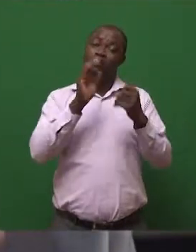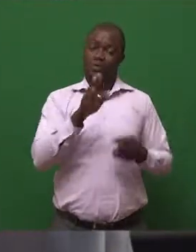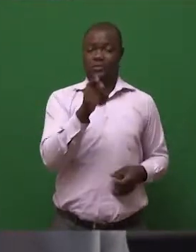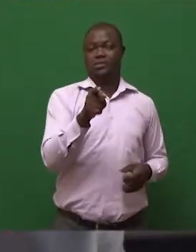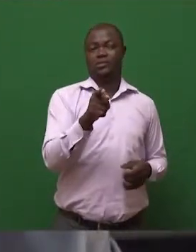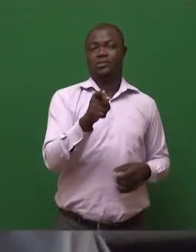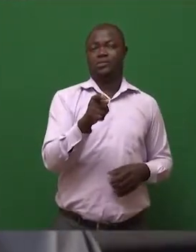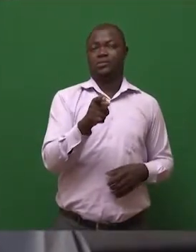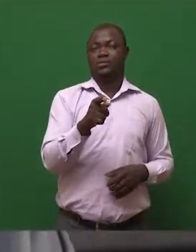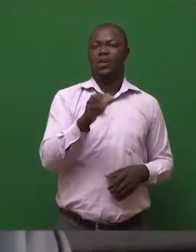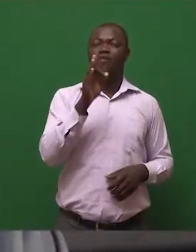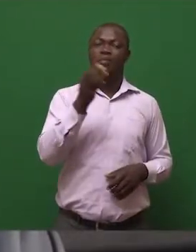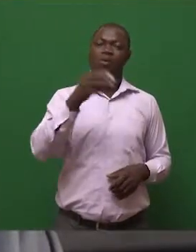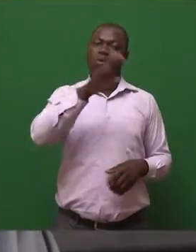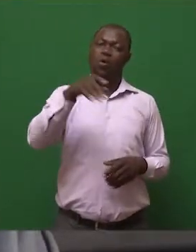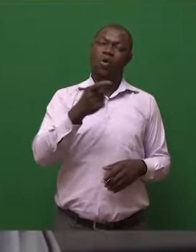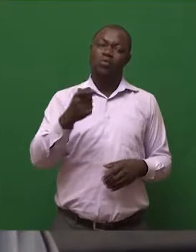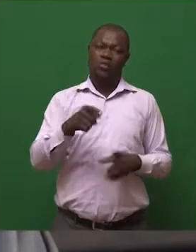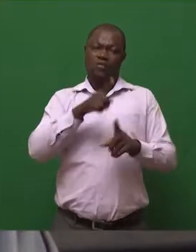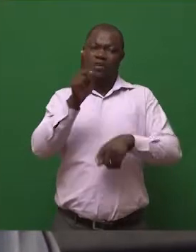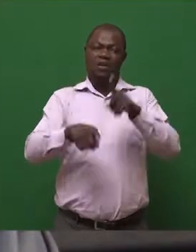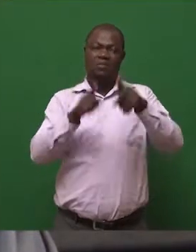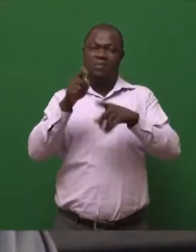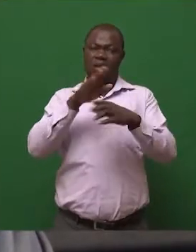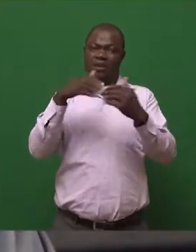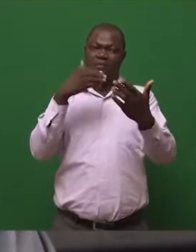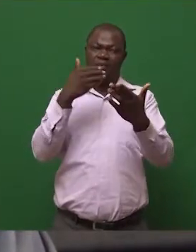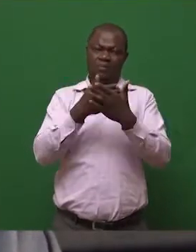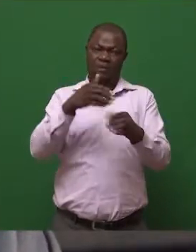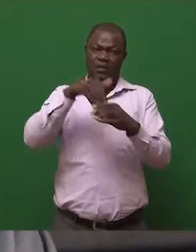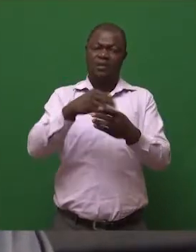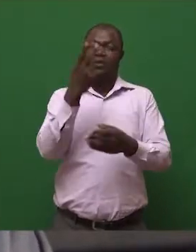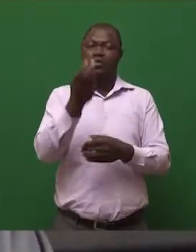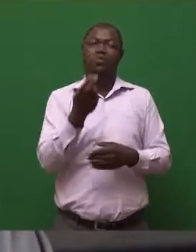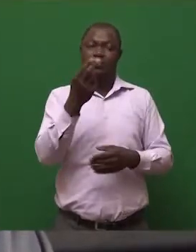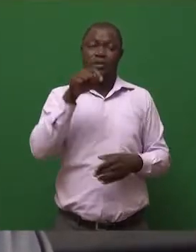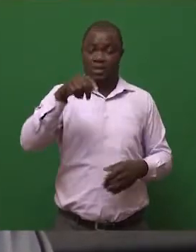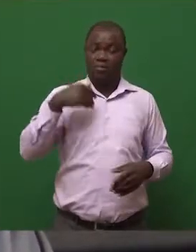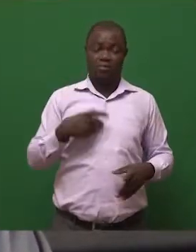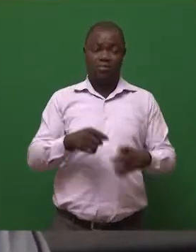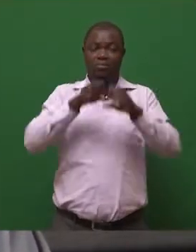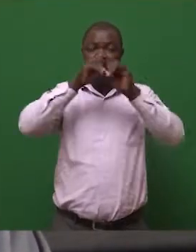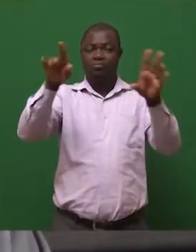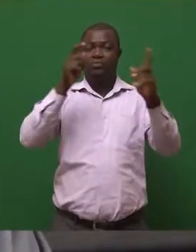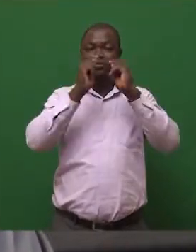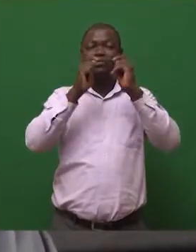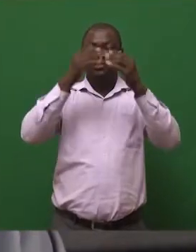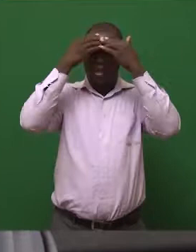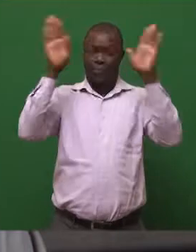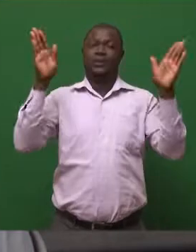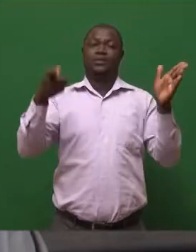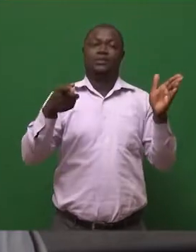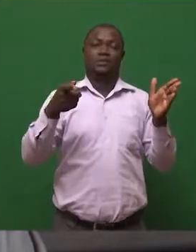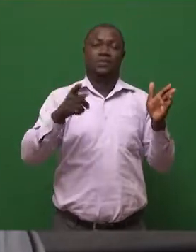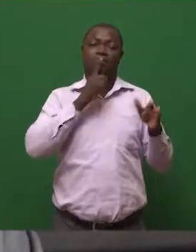hongu shua yekuti vanhu vanofamba vakarembera pamakombi iye zvino tiri kutoitisa dzidziso hombe